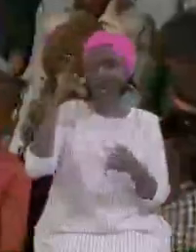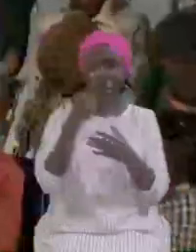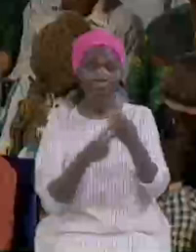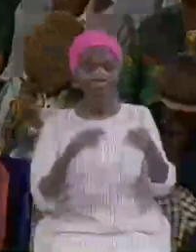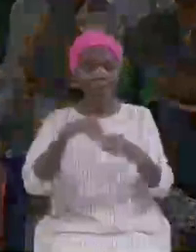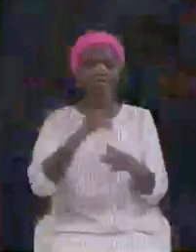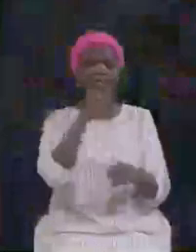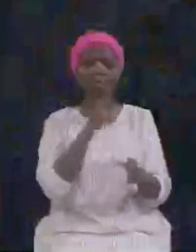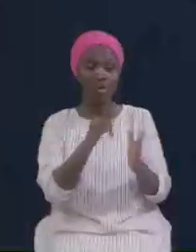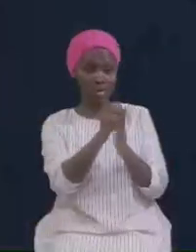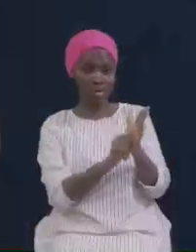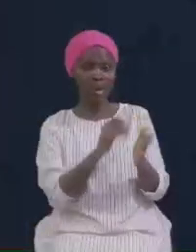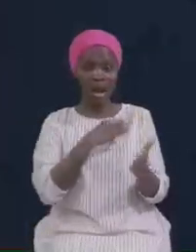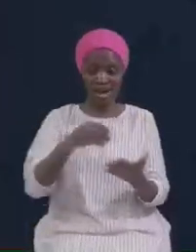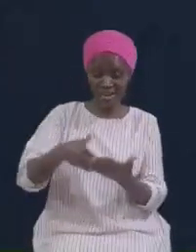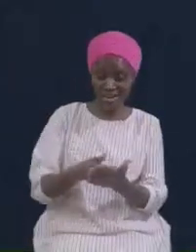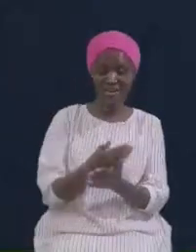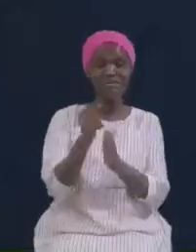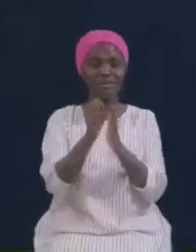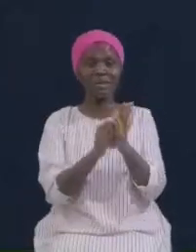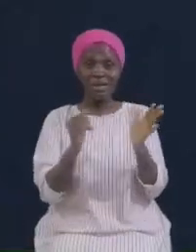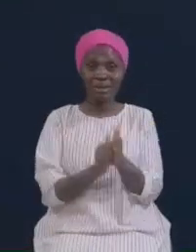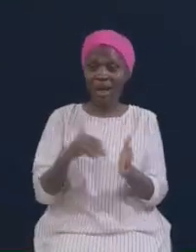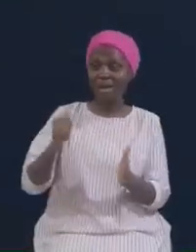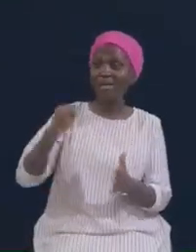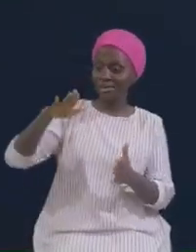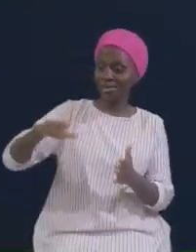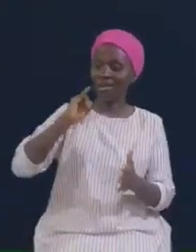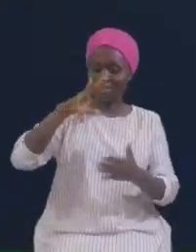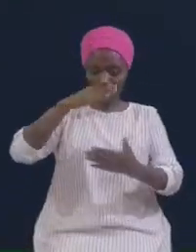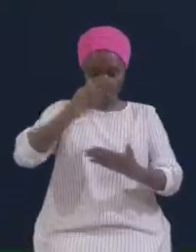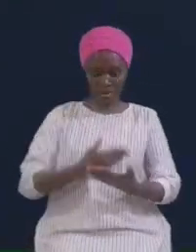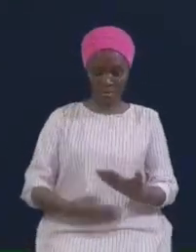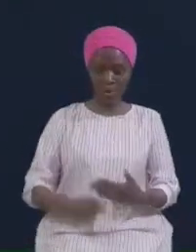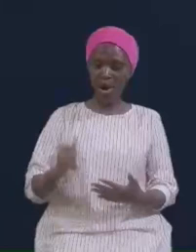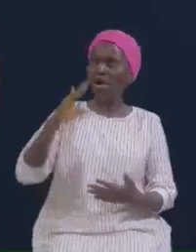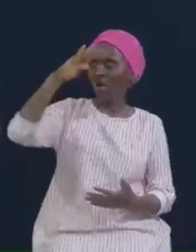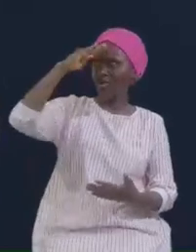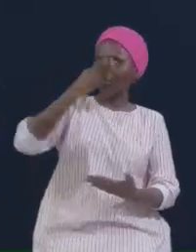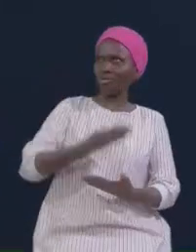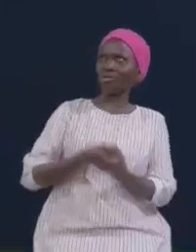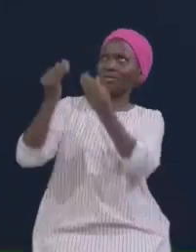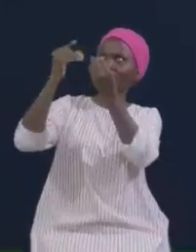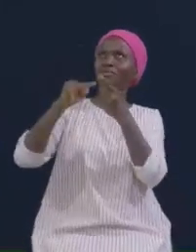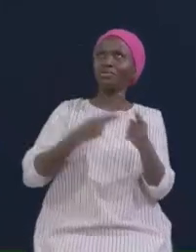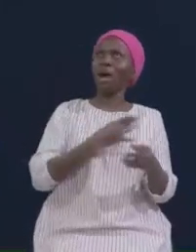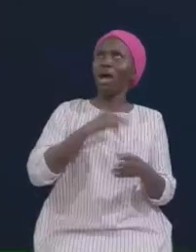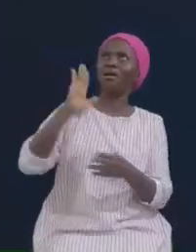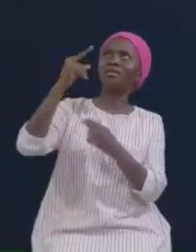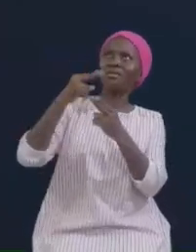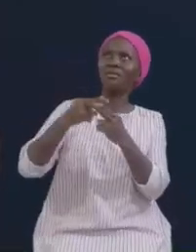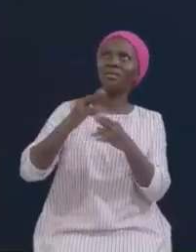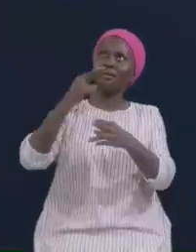l'Ancien comme dans le Nouveau Testament. Un fils est né, un enfant nous est donné, et son nom sera